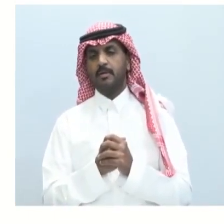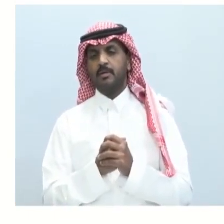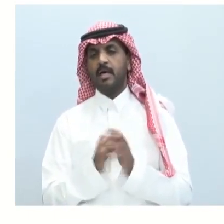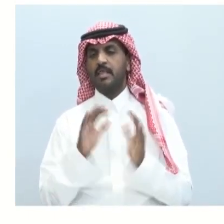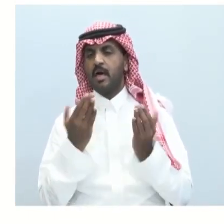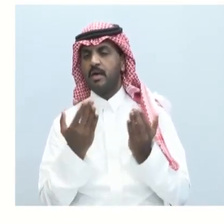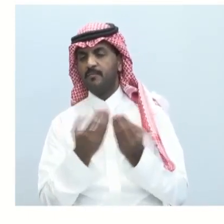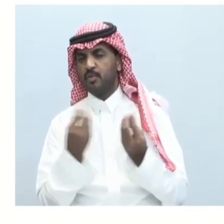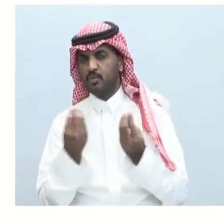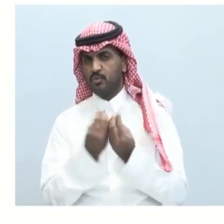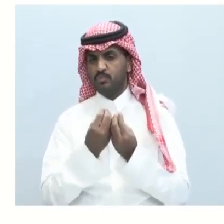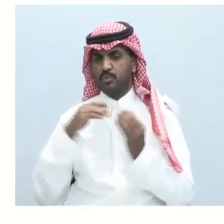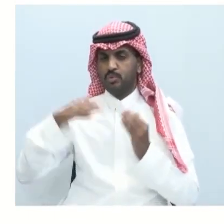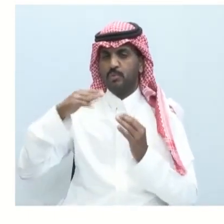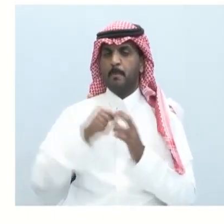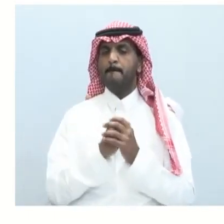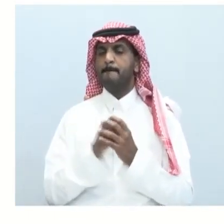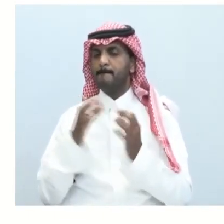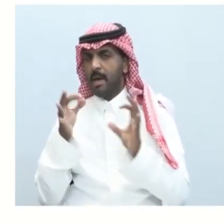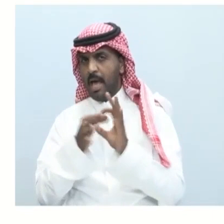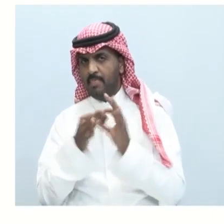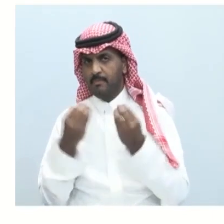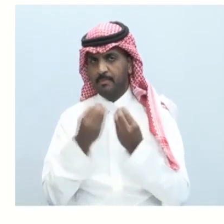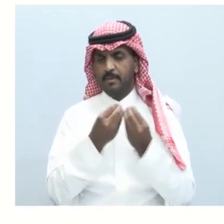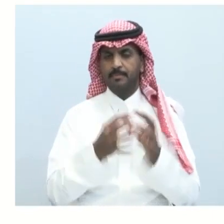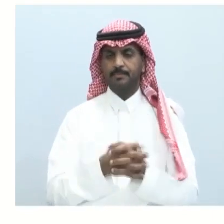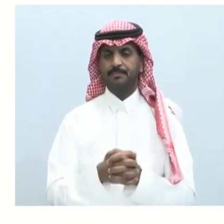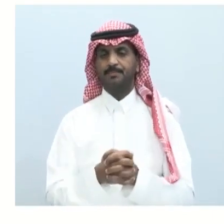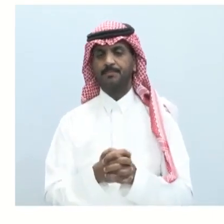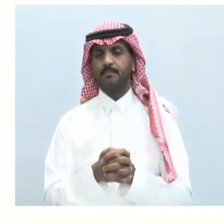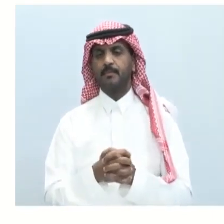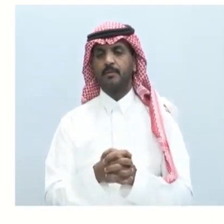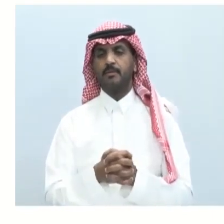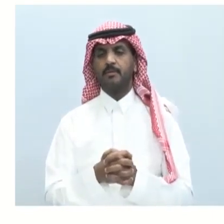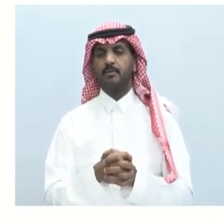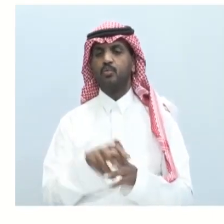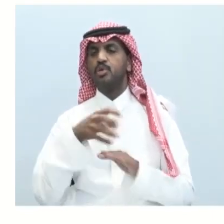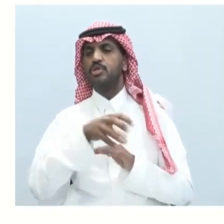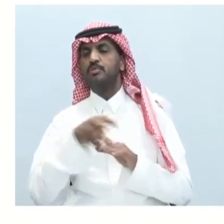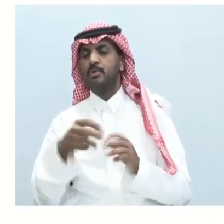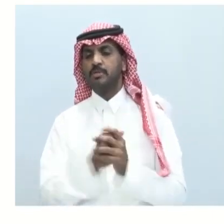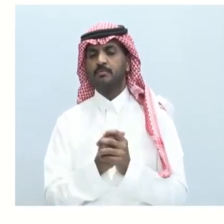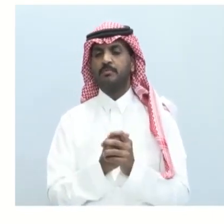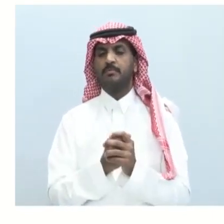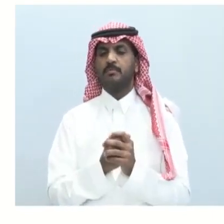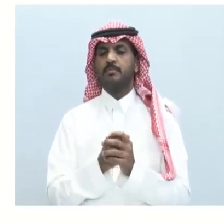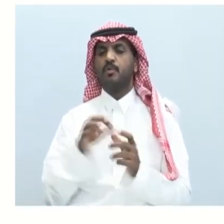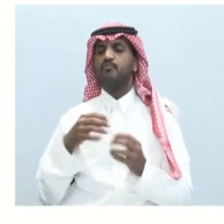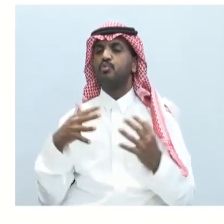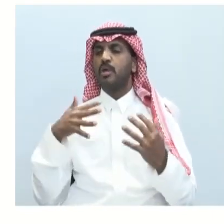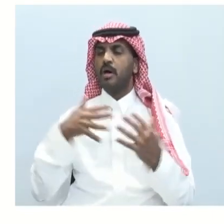رتبا بعضها ذو علاقه ببعضها الاخر الشعبه او القسم طوائف متقاربه